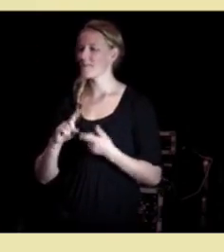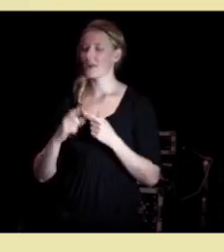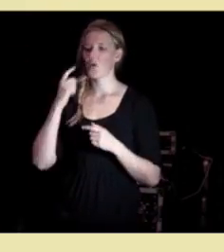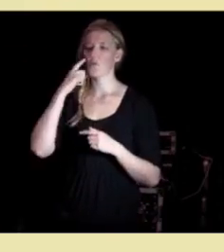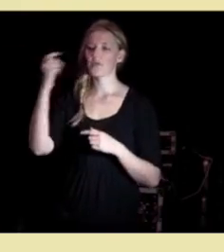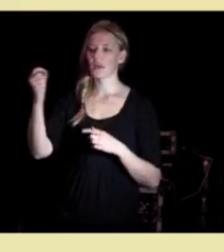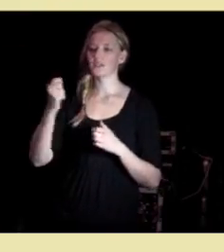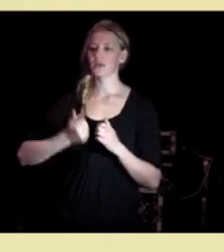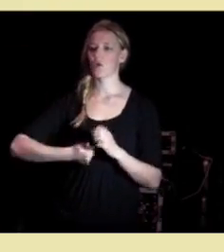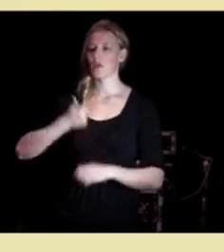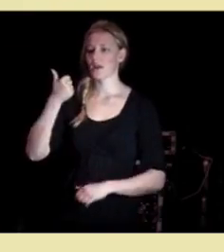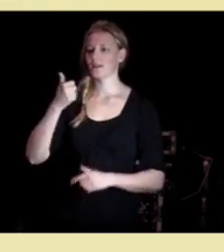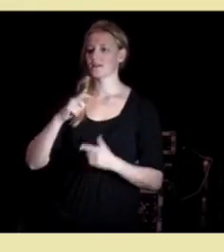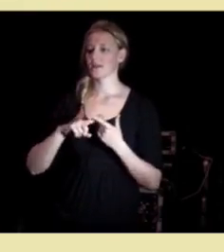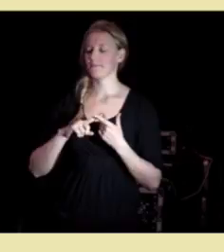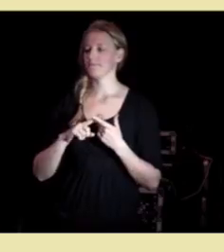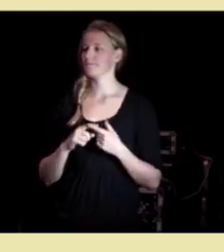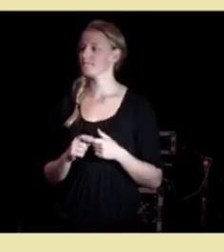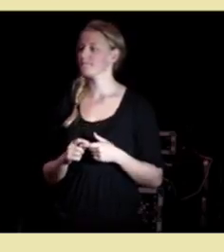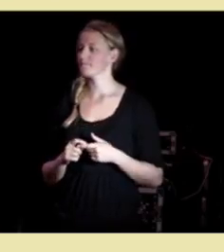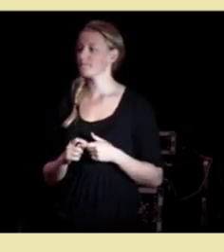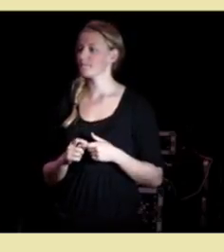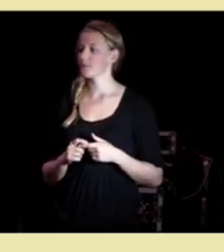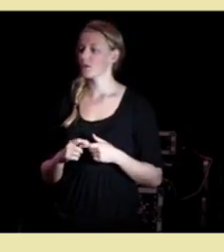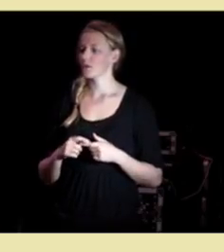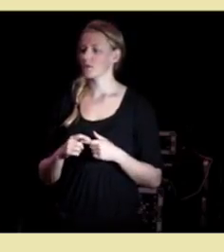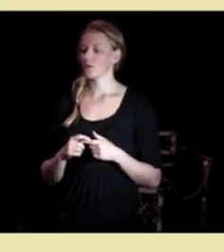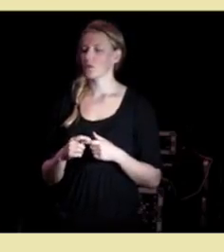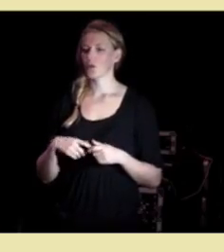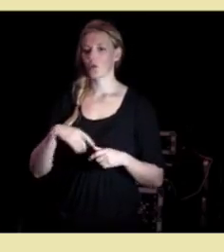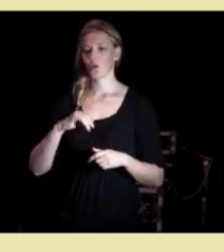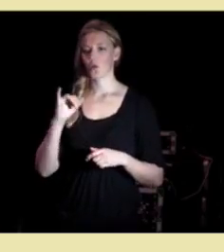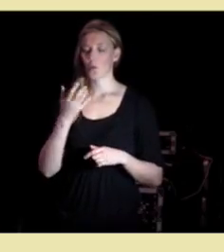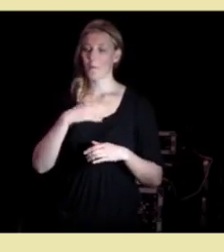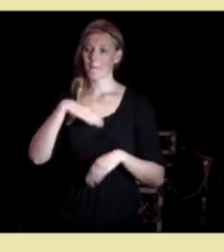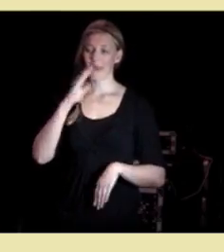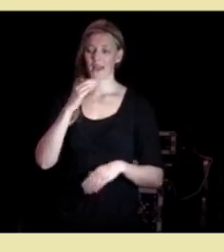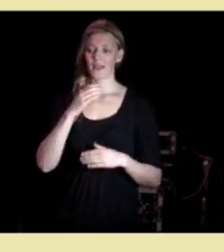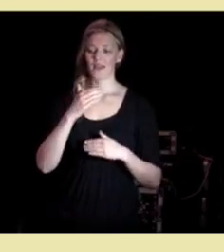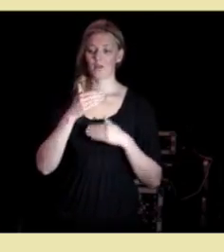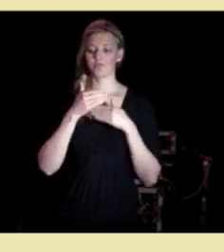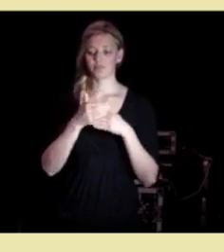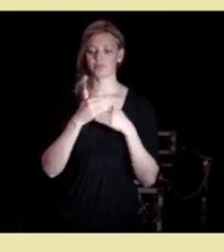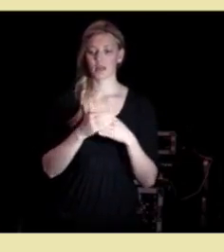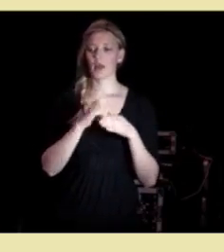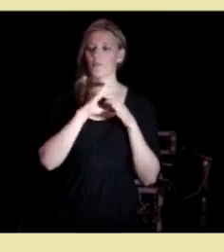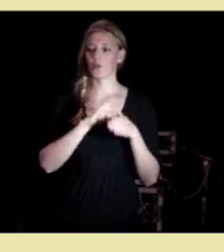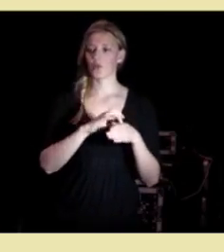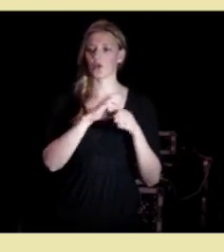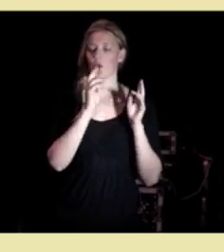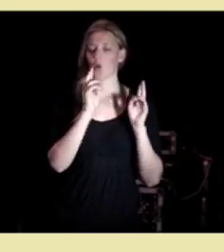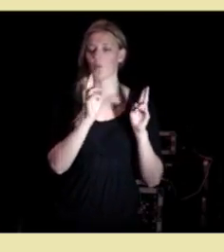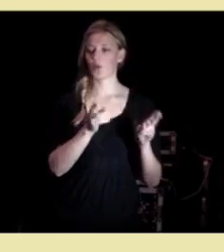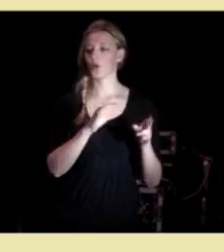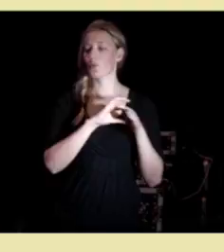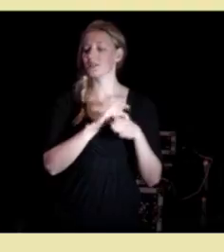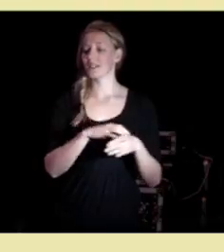ledelse, og jo nærmere bruker, pasient man kommer, jo viktigere er det. Det er der det